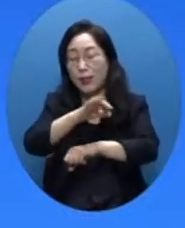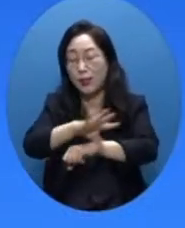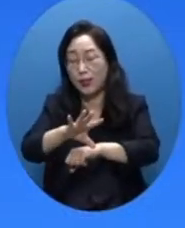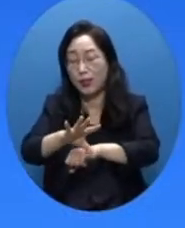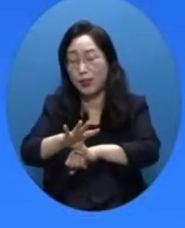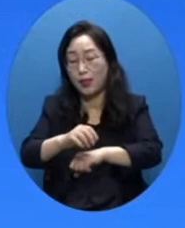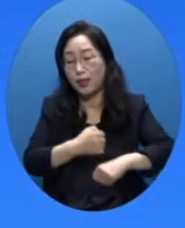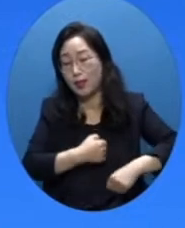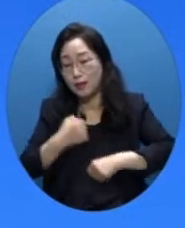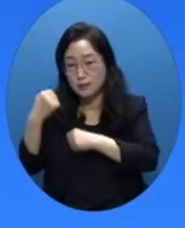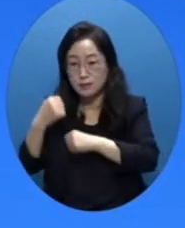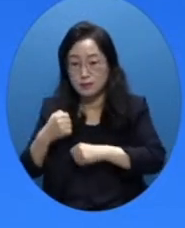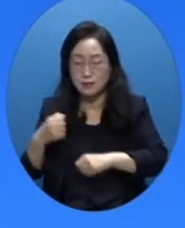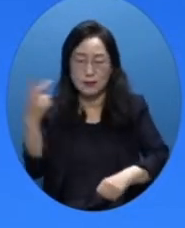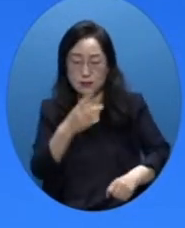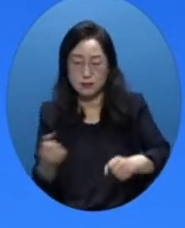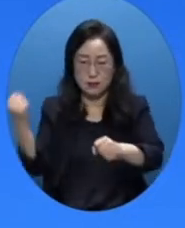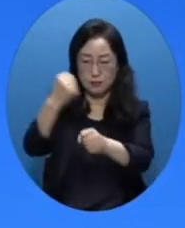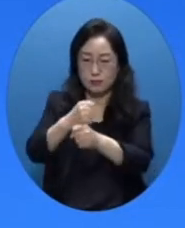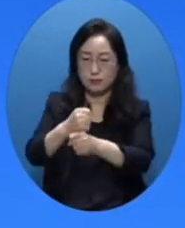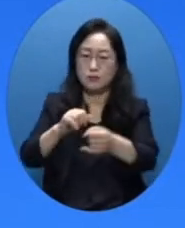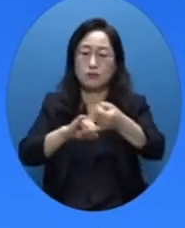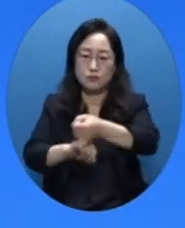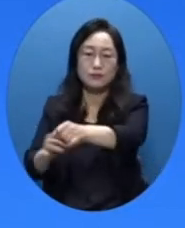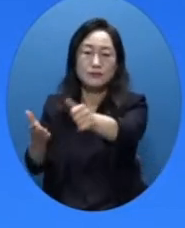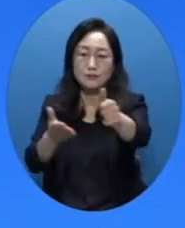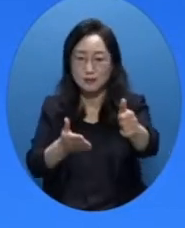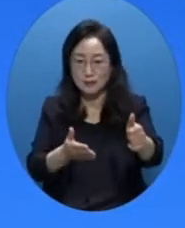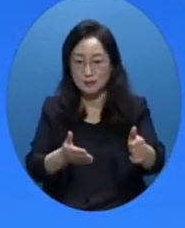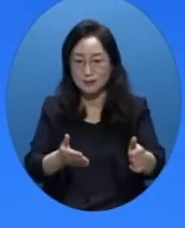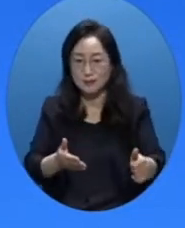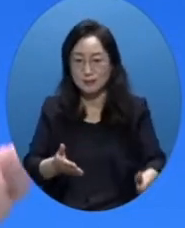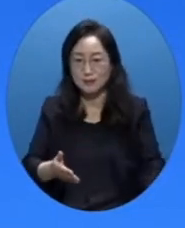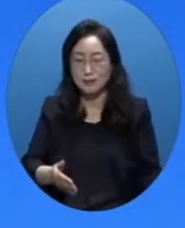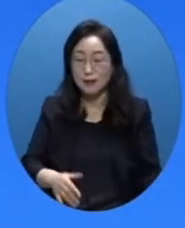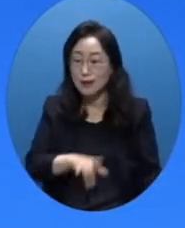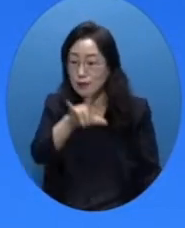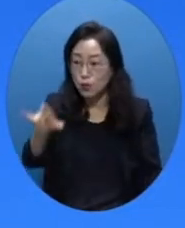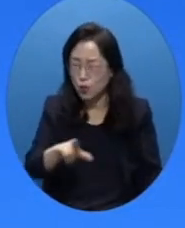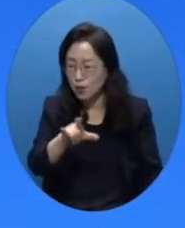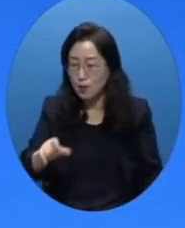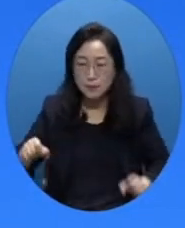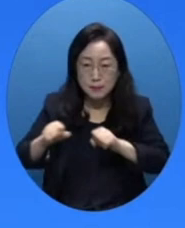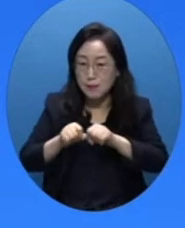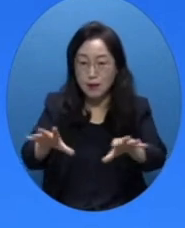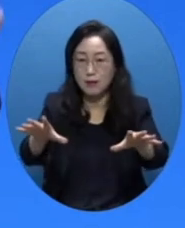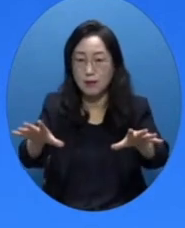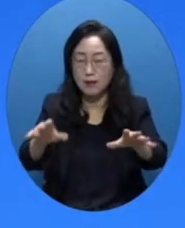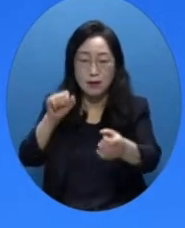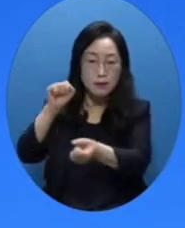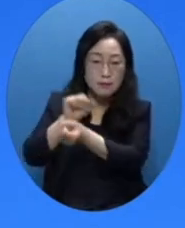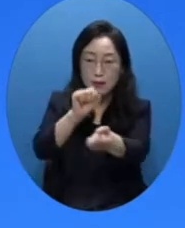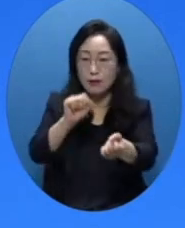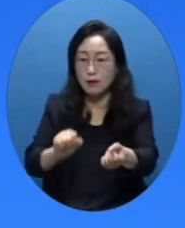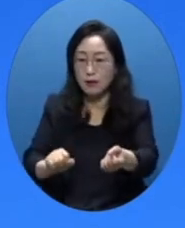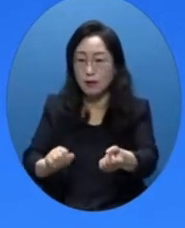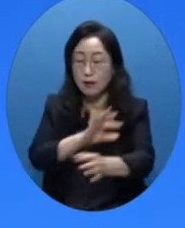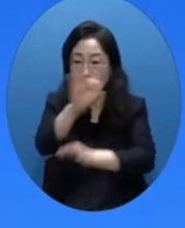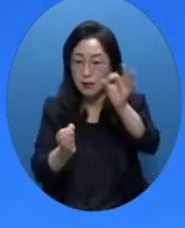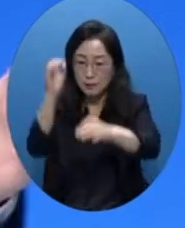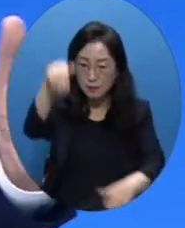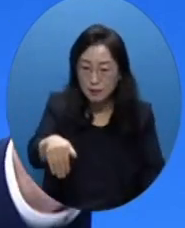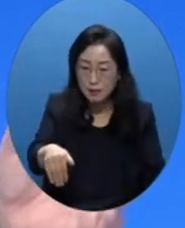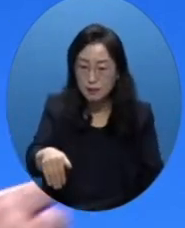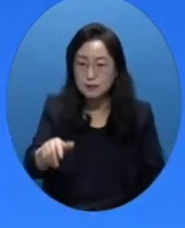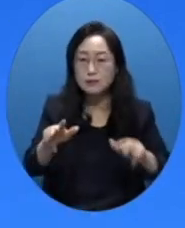잃어버렸습니다. 다시 지금 기도를 회복할 때인 것입니다. 이렇게 코로나가 창궐하게 되고 이렇게 경제는 곤두박질하고 이렇게